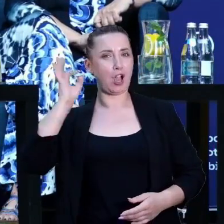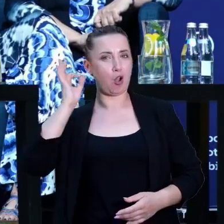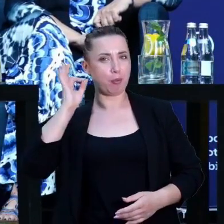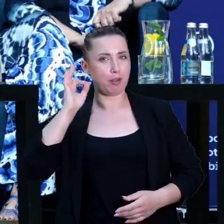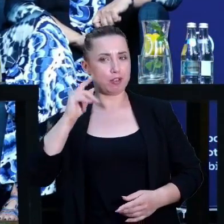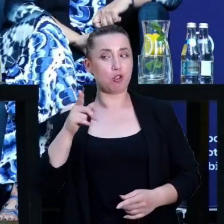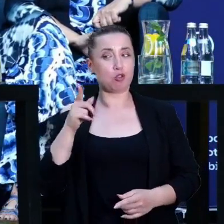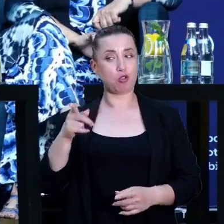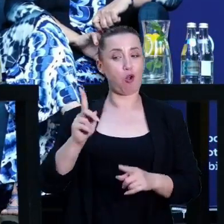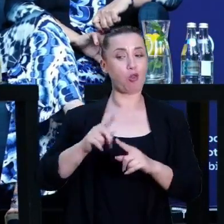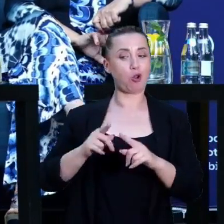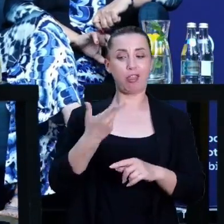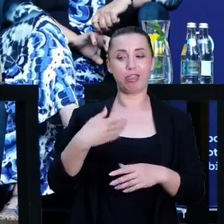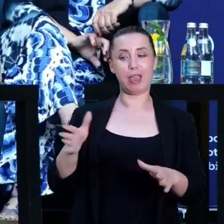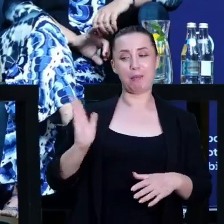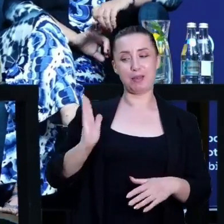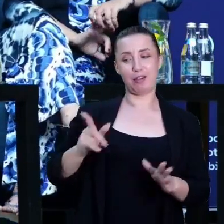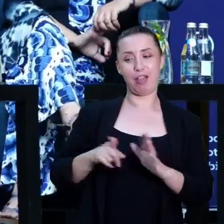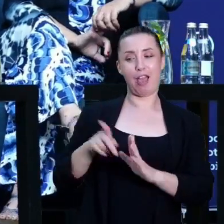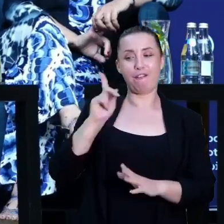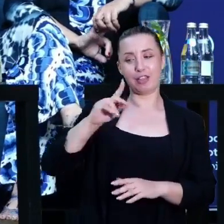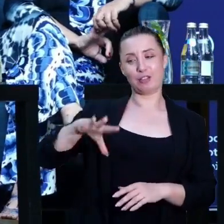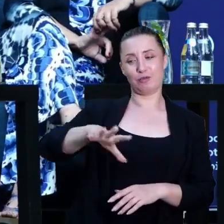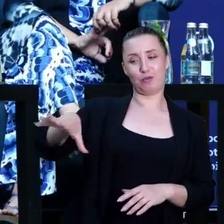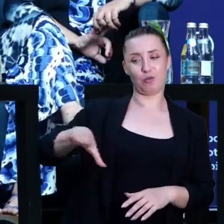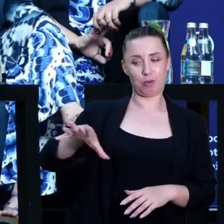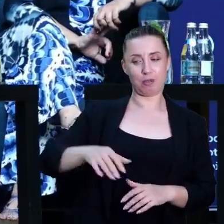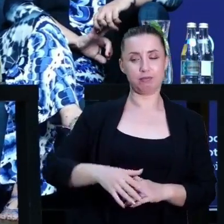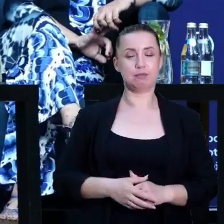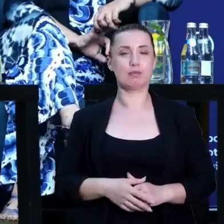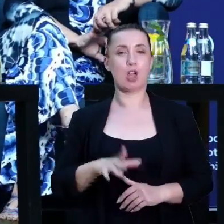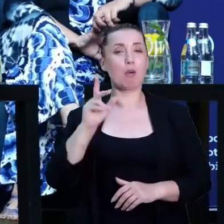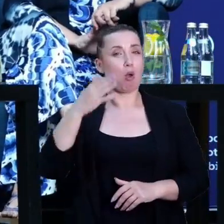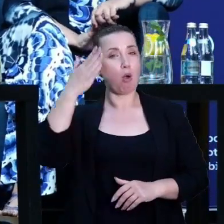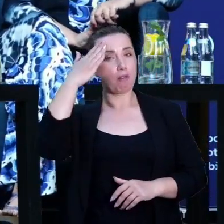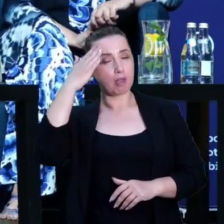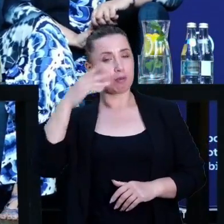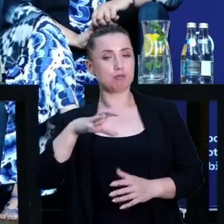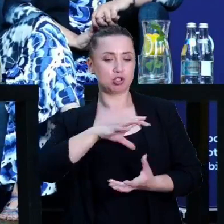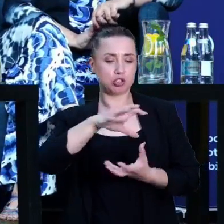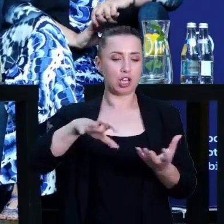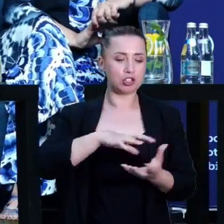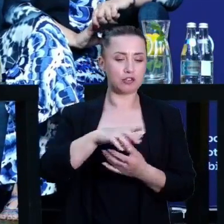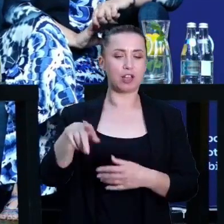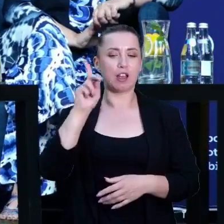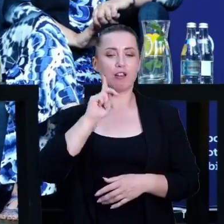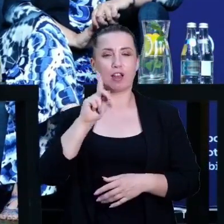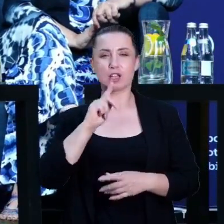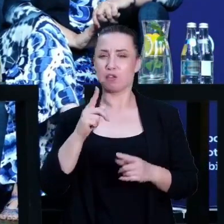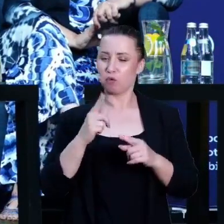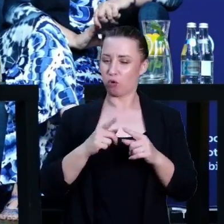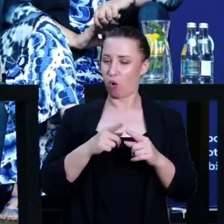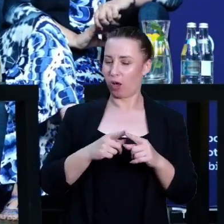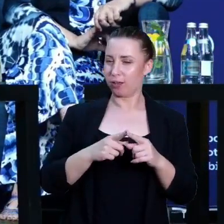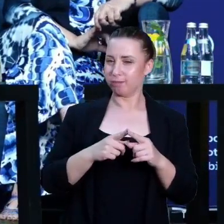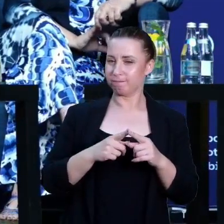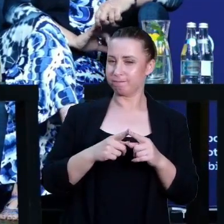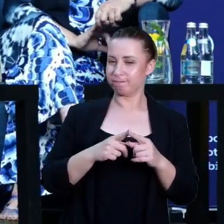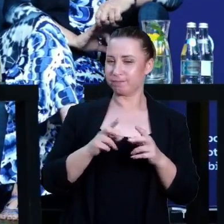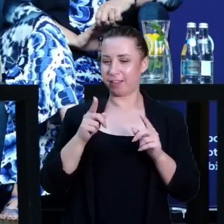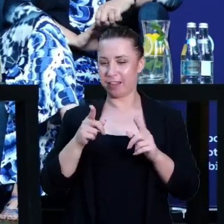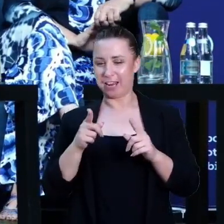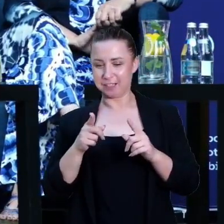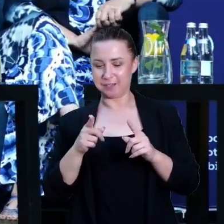zagraża temu męskiemu światu, bo przecież wiemy o tym, że ten świat męski się czuje teraz